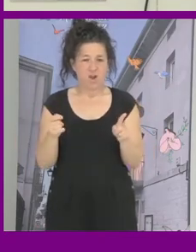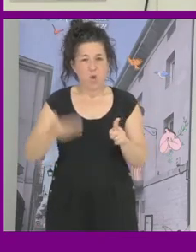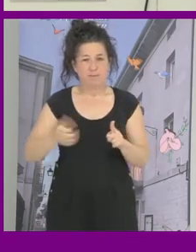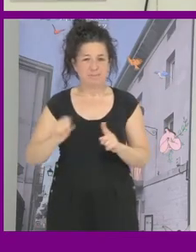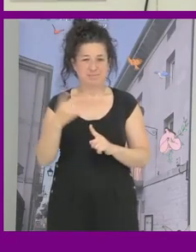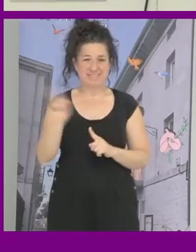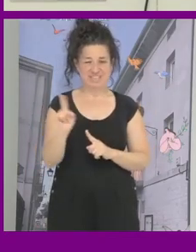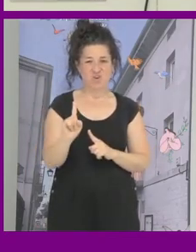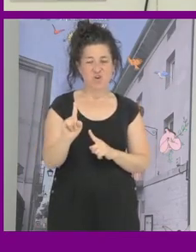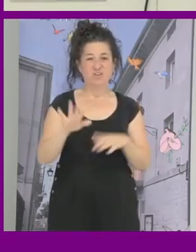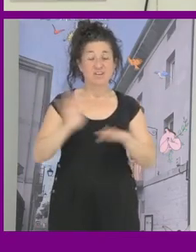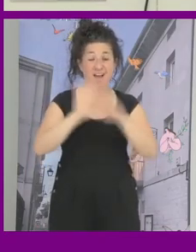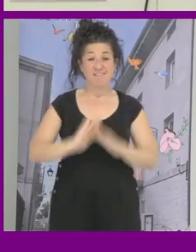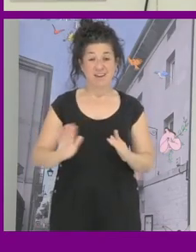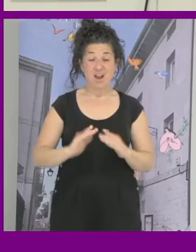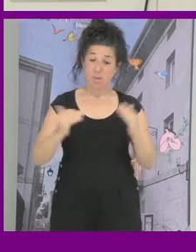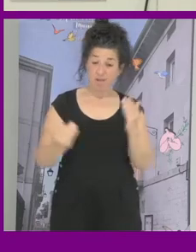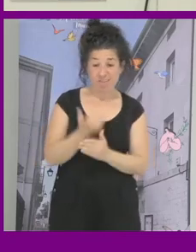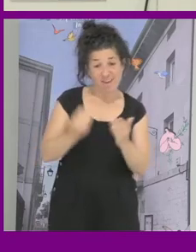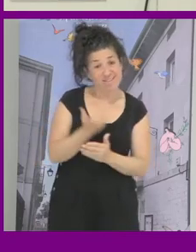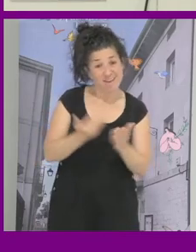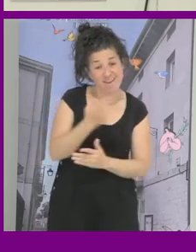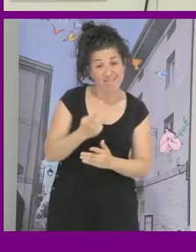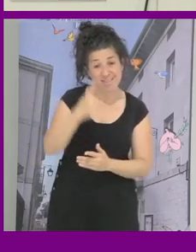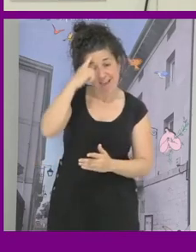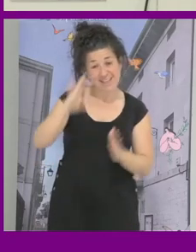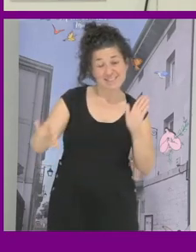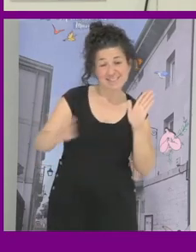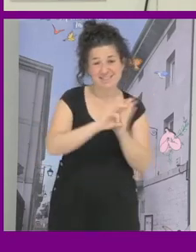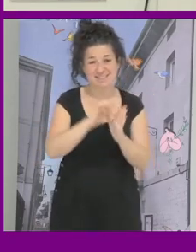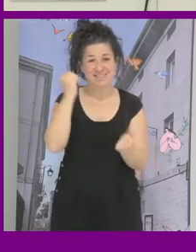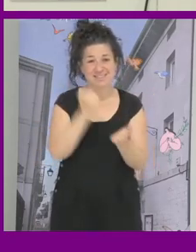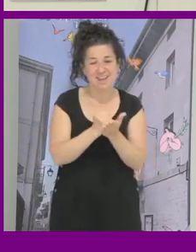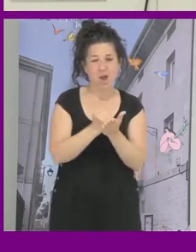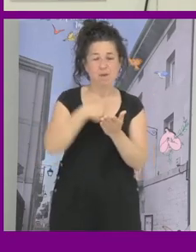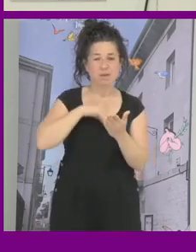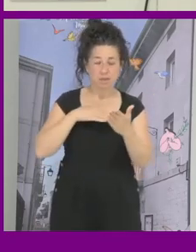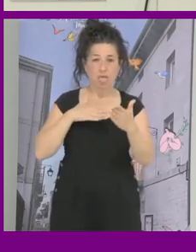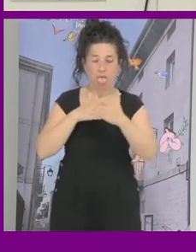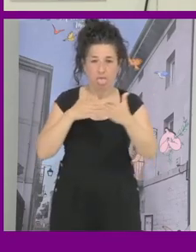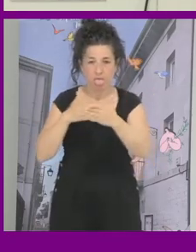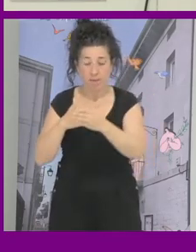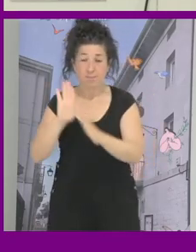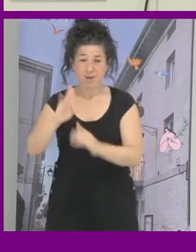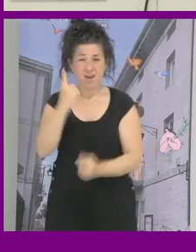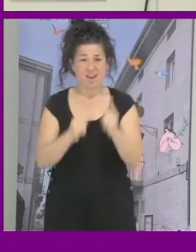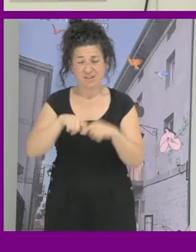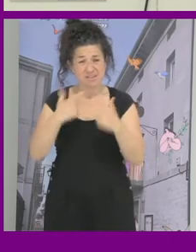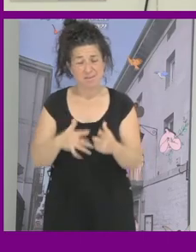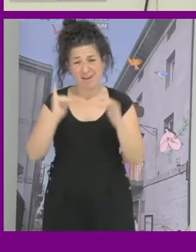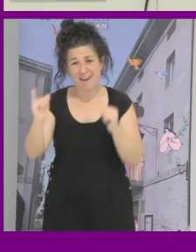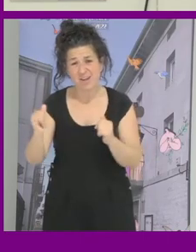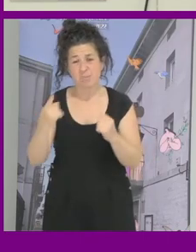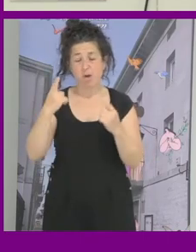gure eguneroko traumatxo horretan ba, ataskatuta geratzen garela, baina badaude familiak non izugarrizko dramak bizi izan